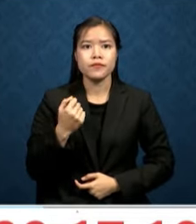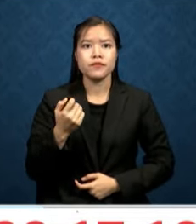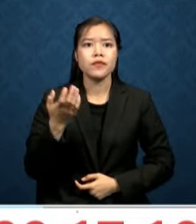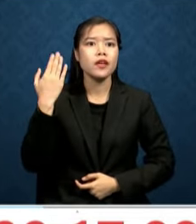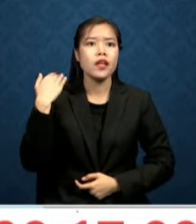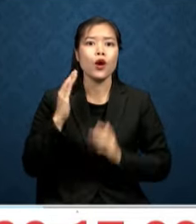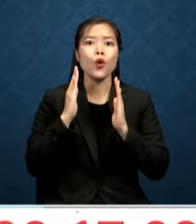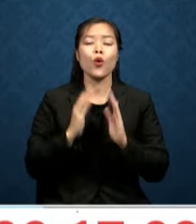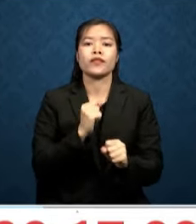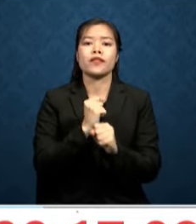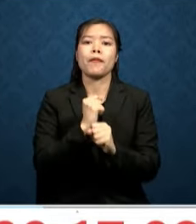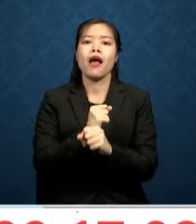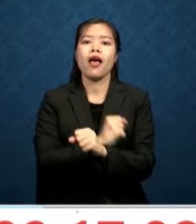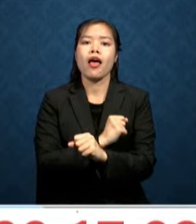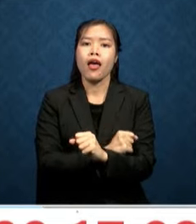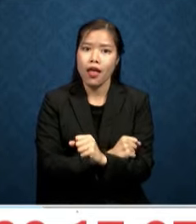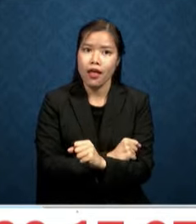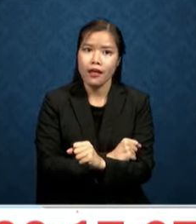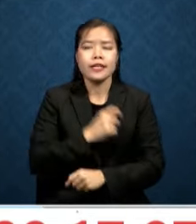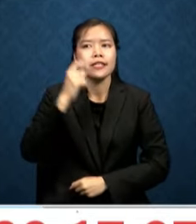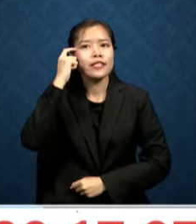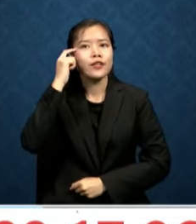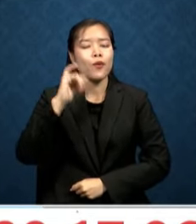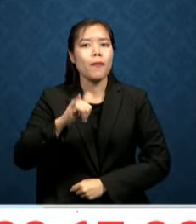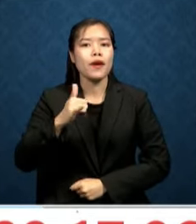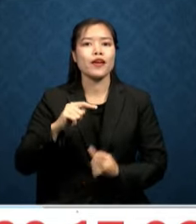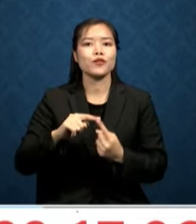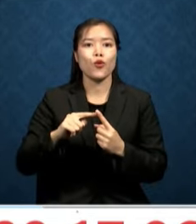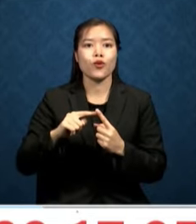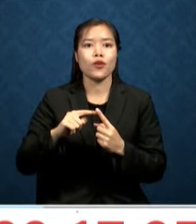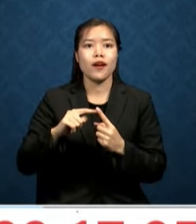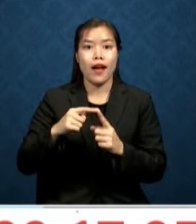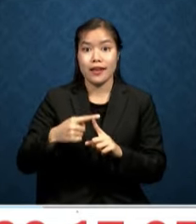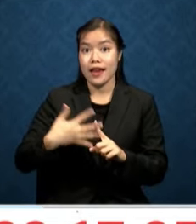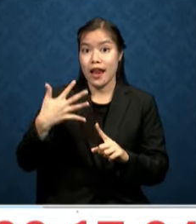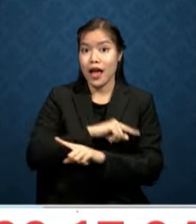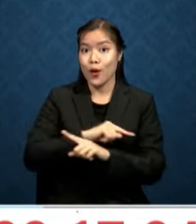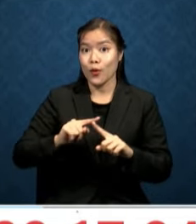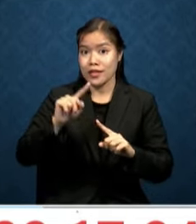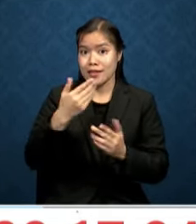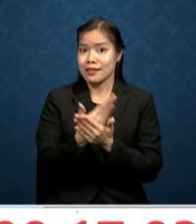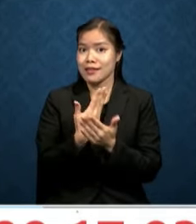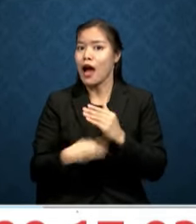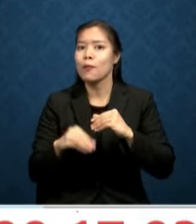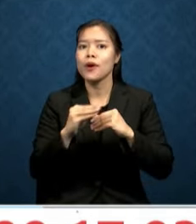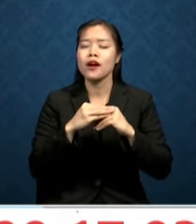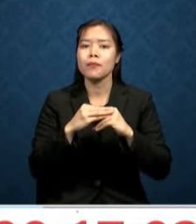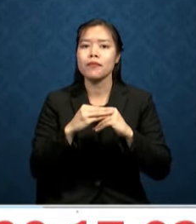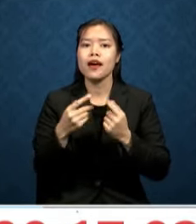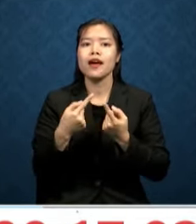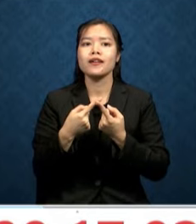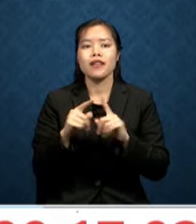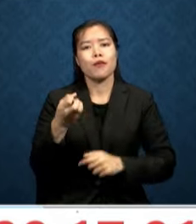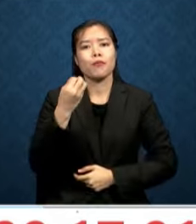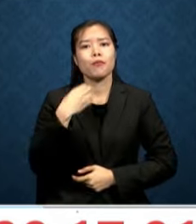องแรงงานหลายคนอาจจะนึกว่าจะเป็นของขวัญในวันแรงงานเมื่อวันที่1พฤษภาคมด้วยซ้ำไปนะแต่ท่านบอกว่า